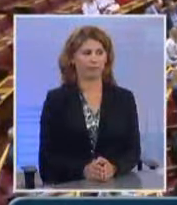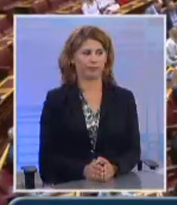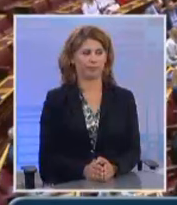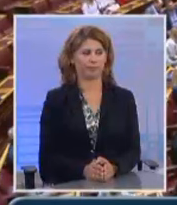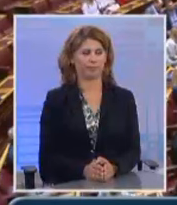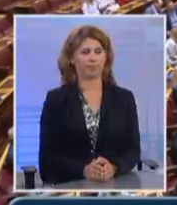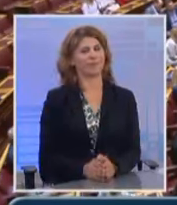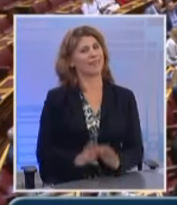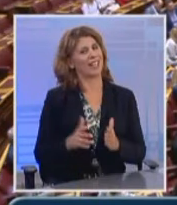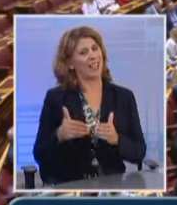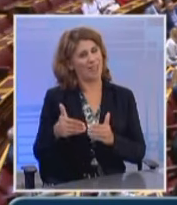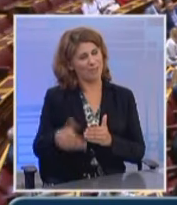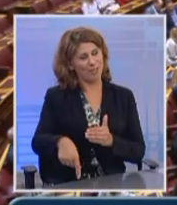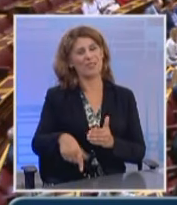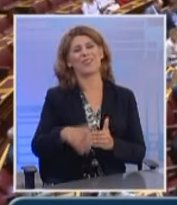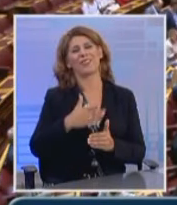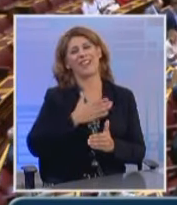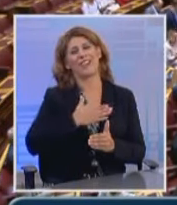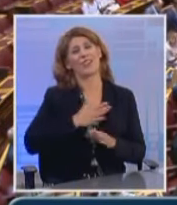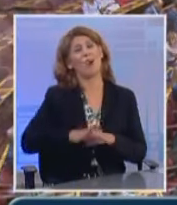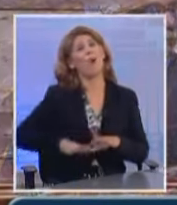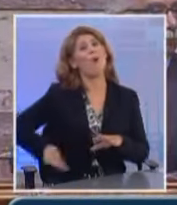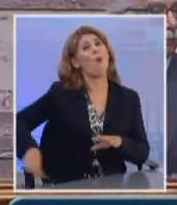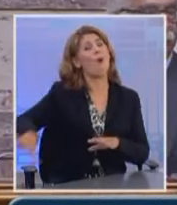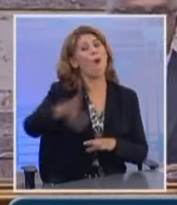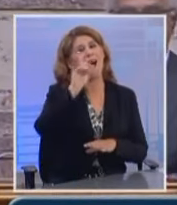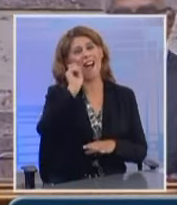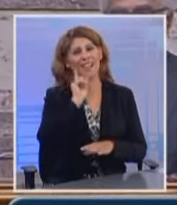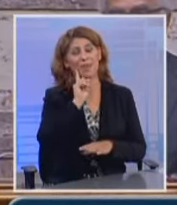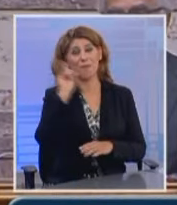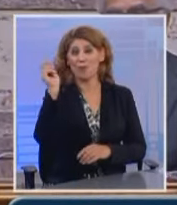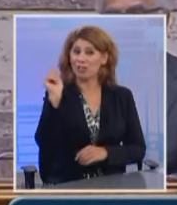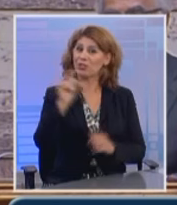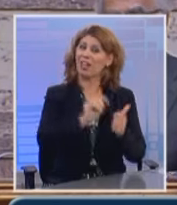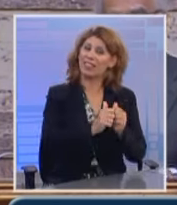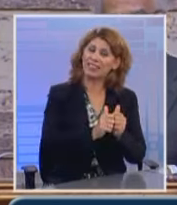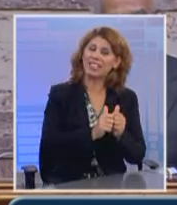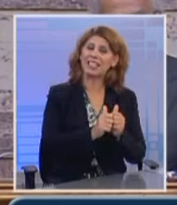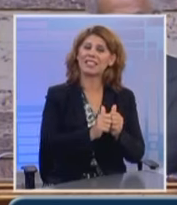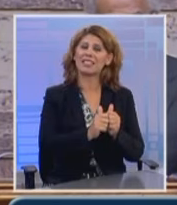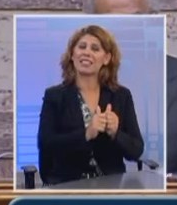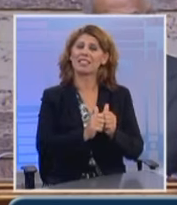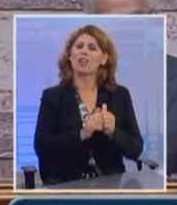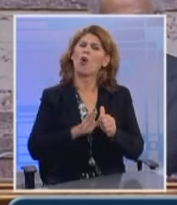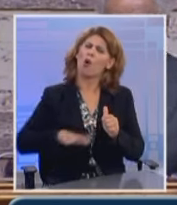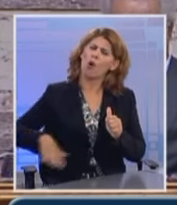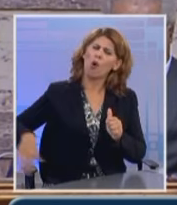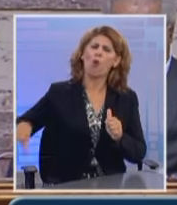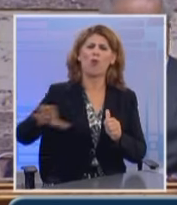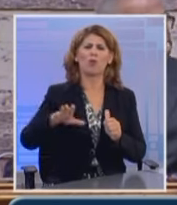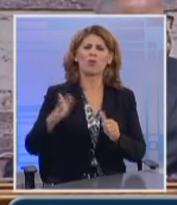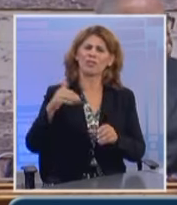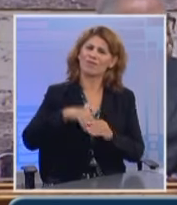Κάπου εδώ θα πρέπει να σας ευχαριστήσω όλους και όλες, πολιτικούς και αθλητές και όλους όσους